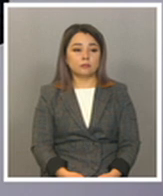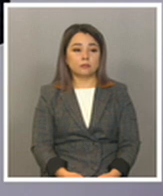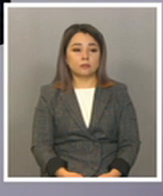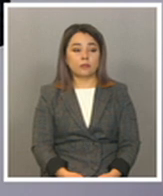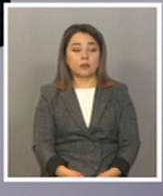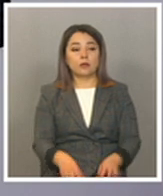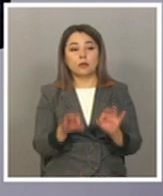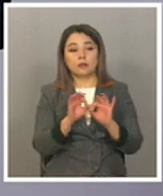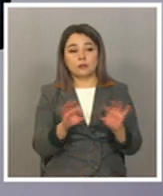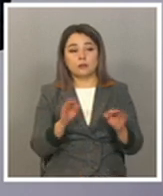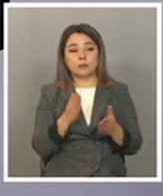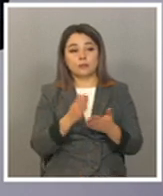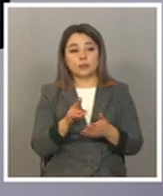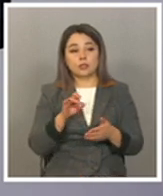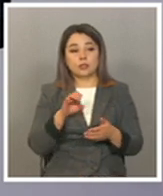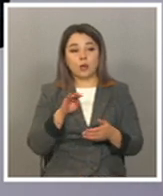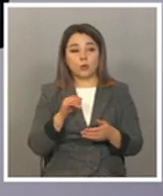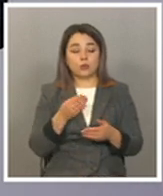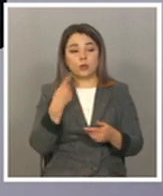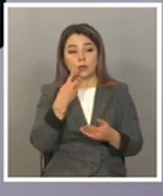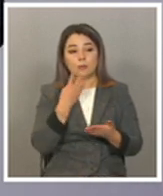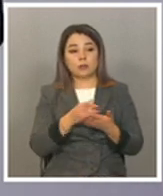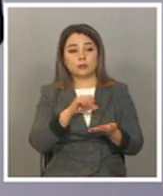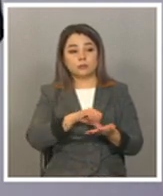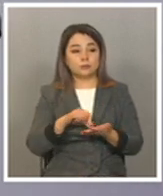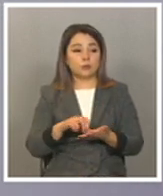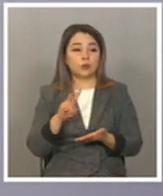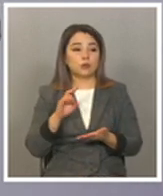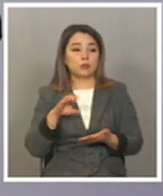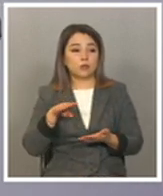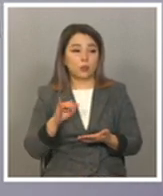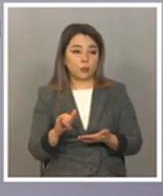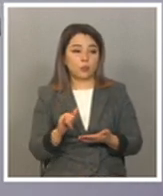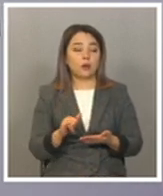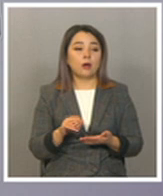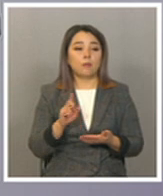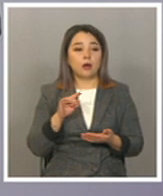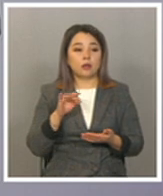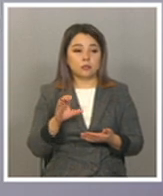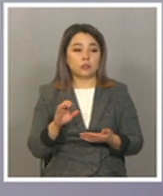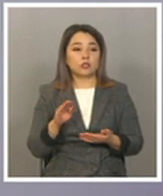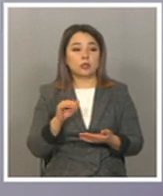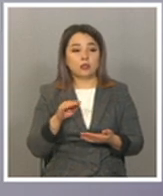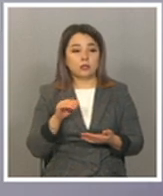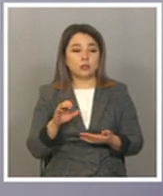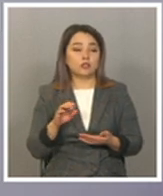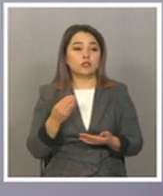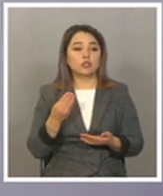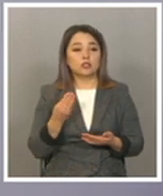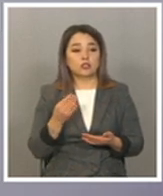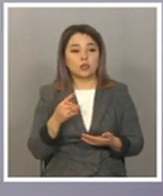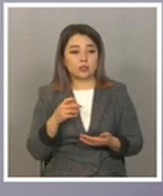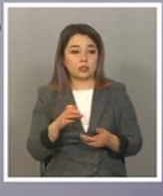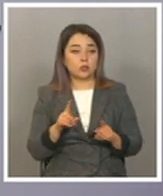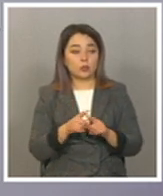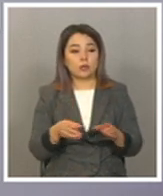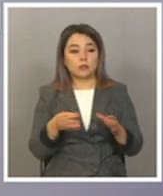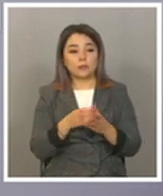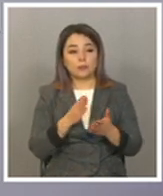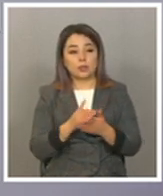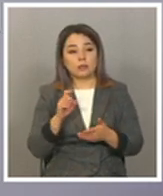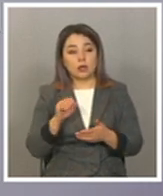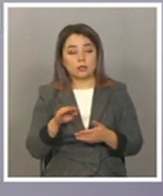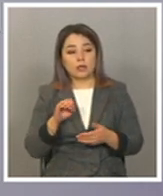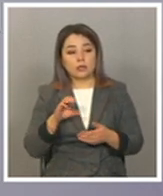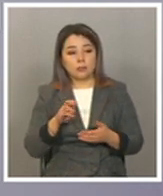Пысықтауыш болатын сөз таптары. Үстеу, барыс, жатыс, шығыс септігінде тұрған зат